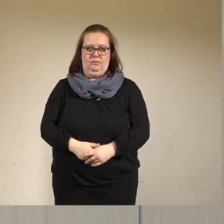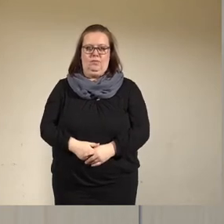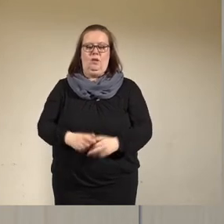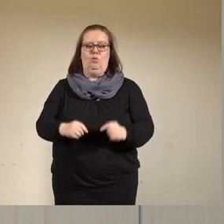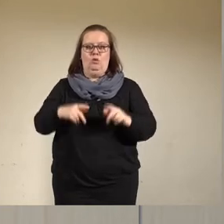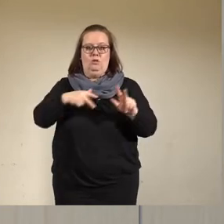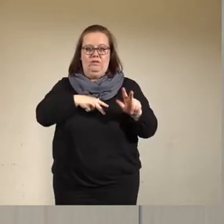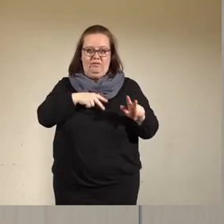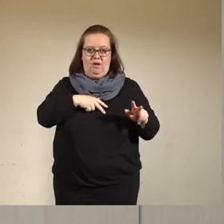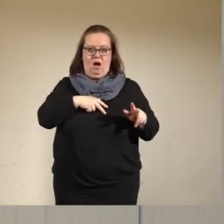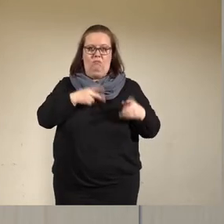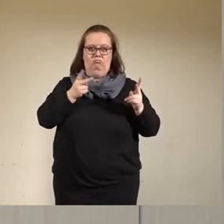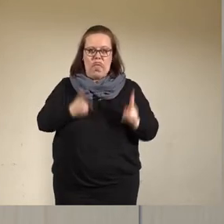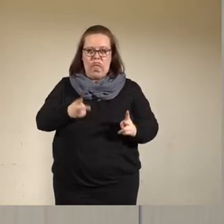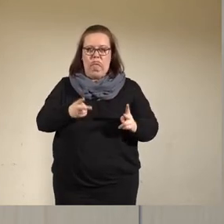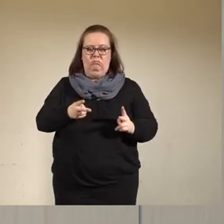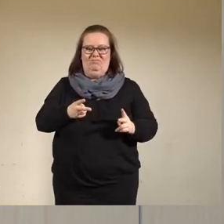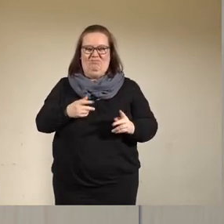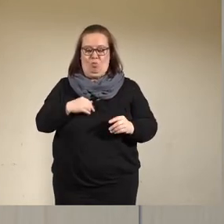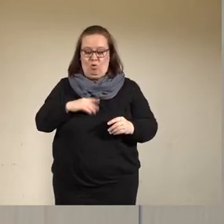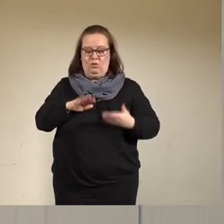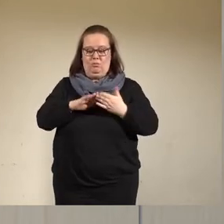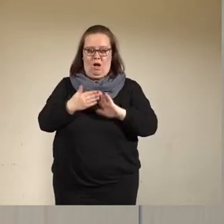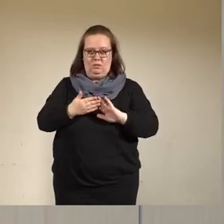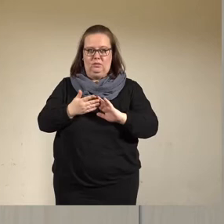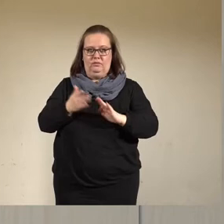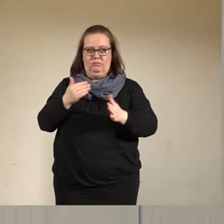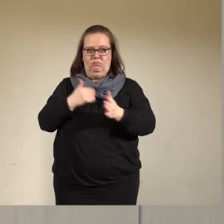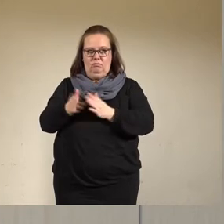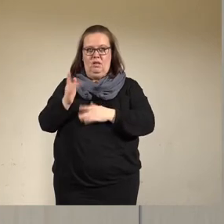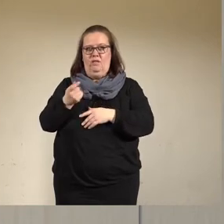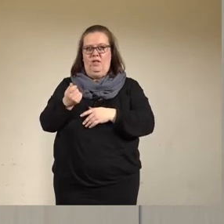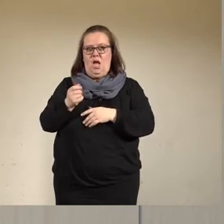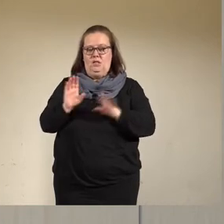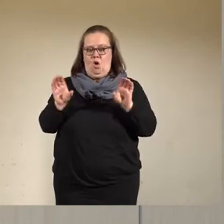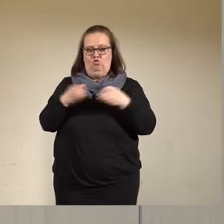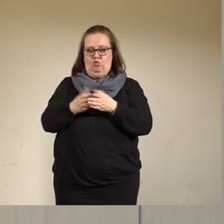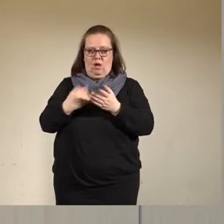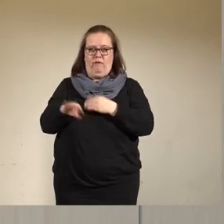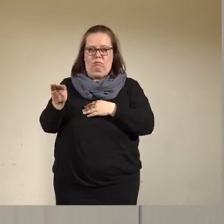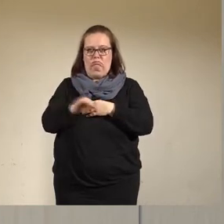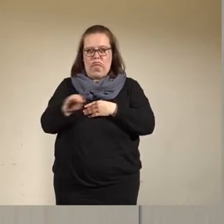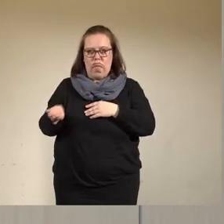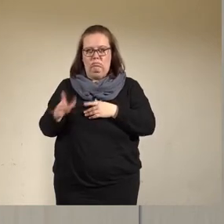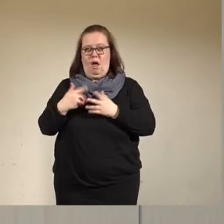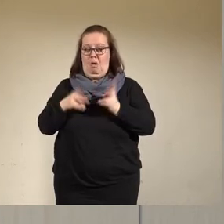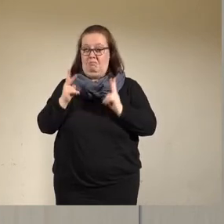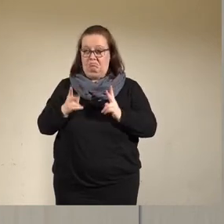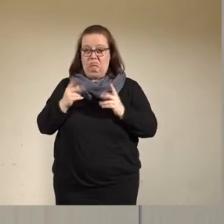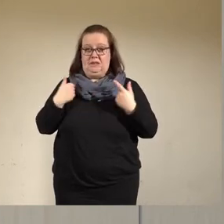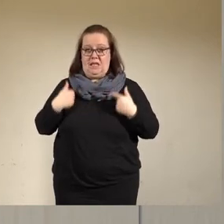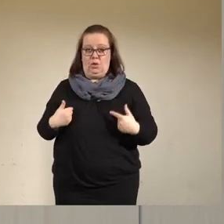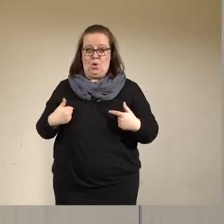Die deutlichen rechtlichen Einwände gegen diese Praxis haben Sie im Finanzausschuss einfach negiert. Mit Seriosität hat das nicht